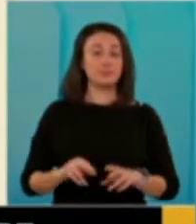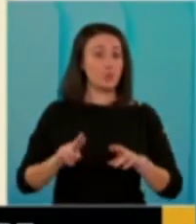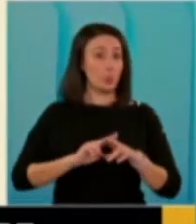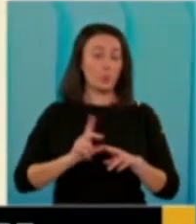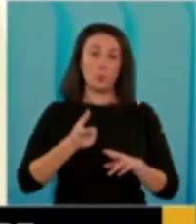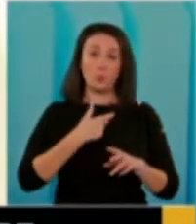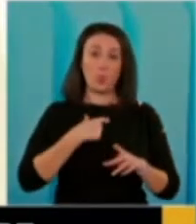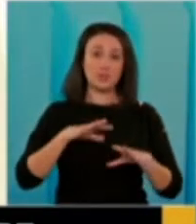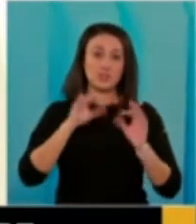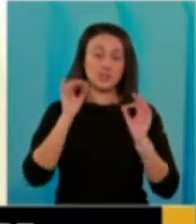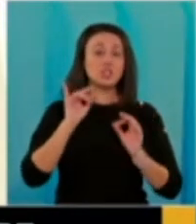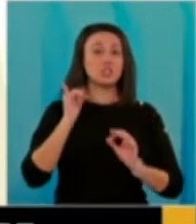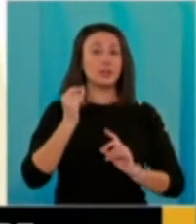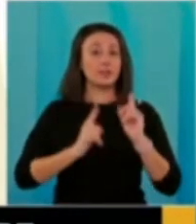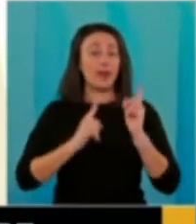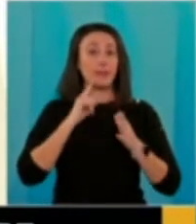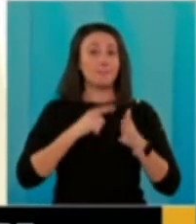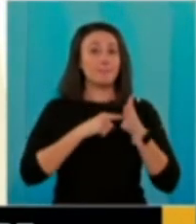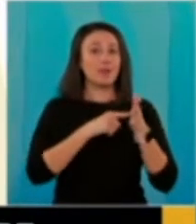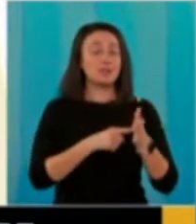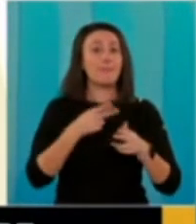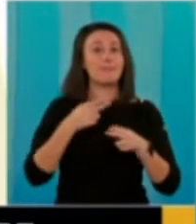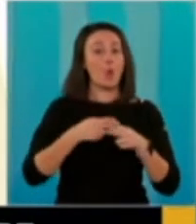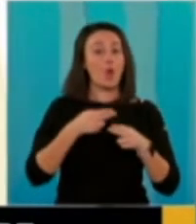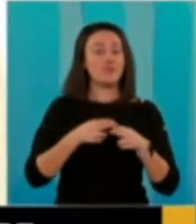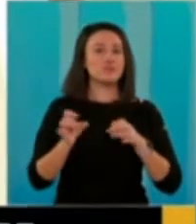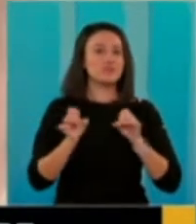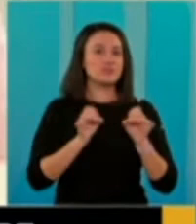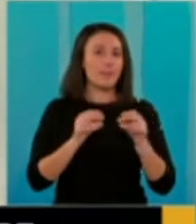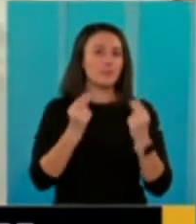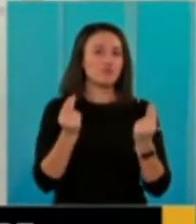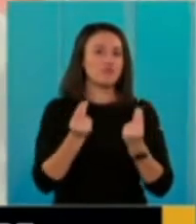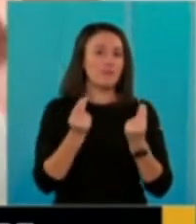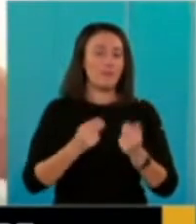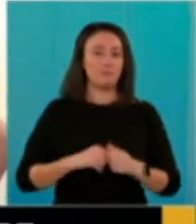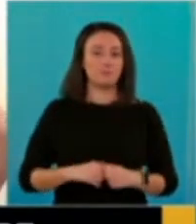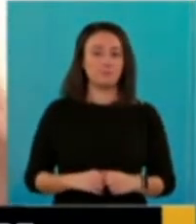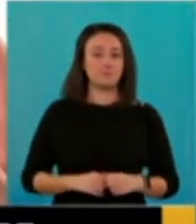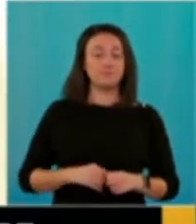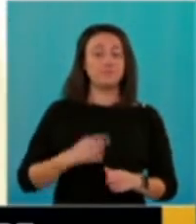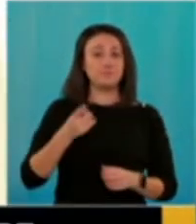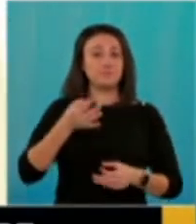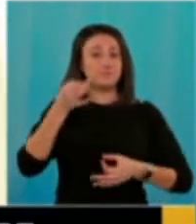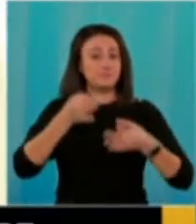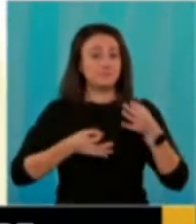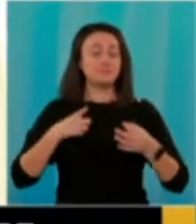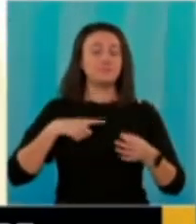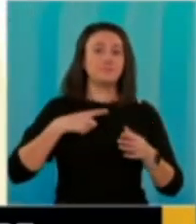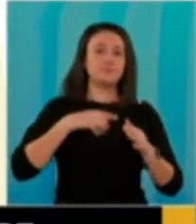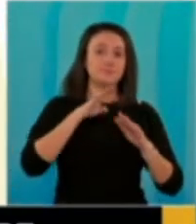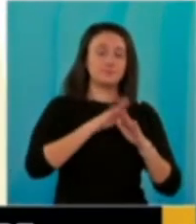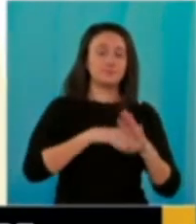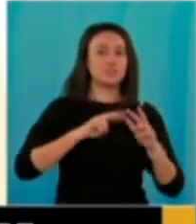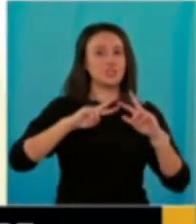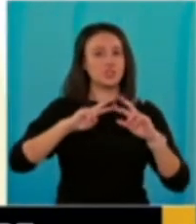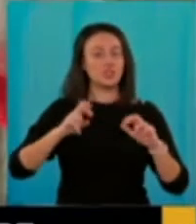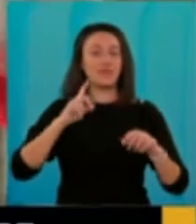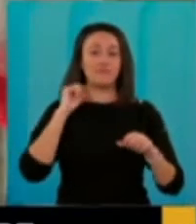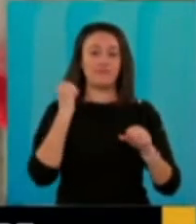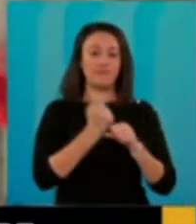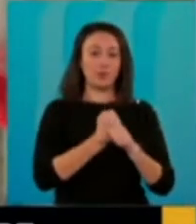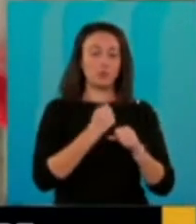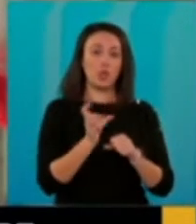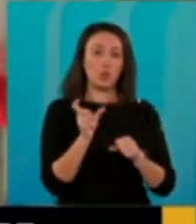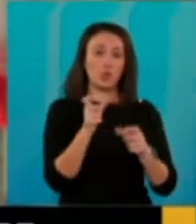poate fi depistat și dacă prezintă pacientul simptome? Aceste studii sunt la nivel de cercetare, făcute pe